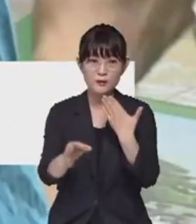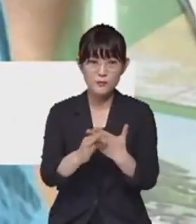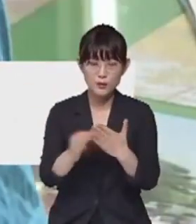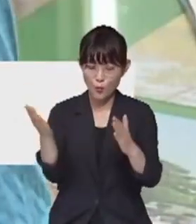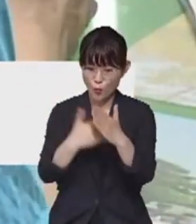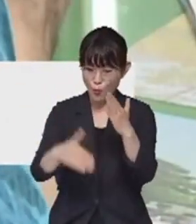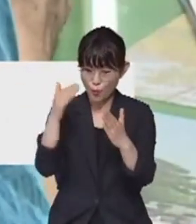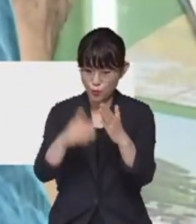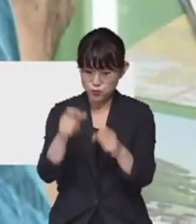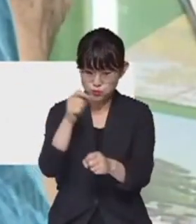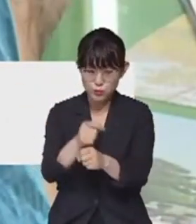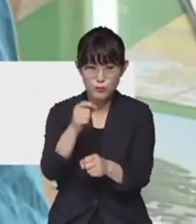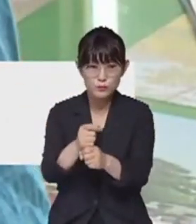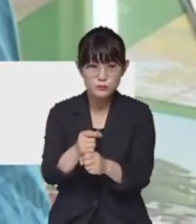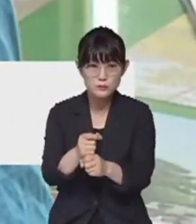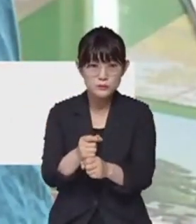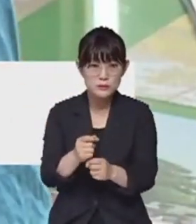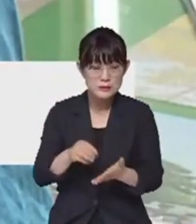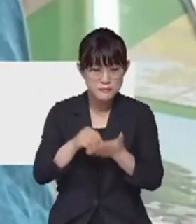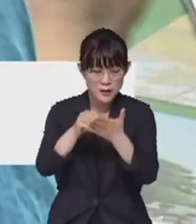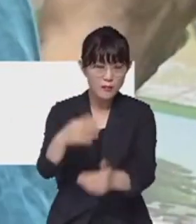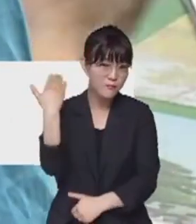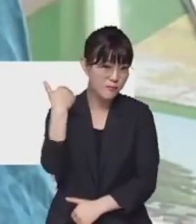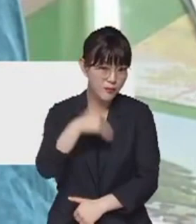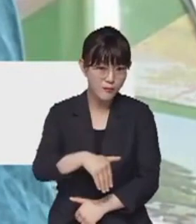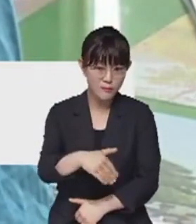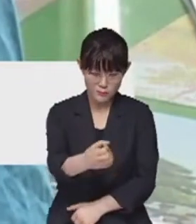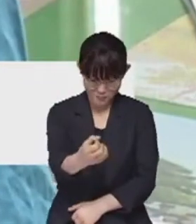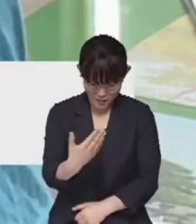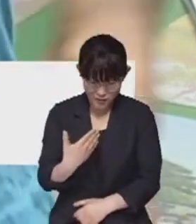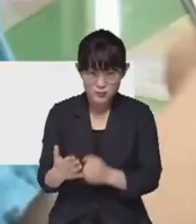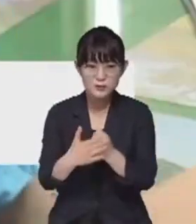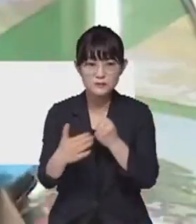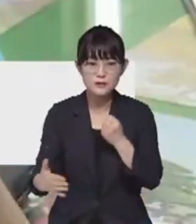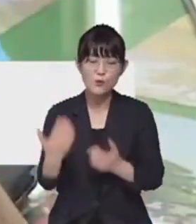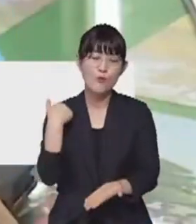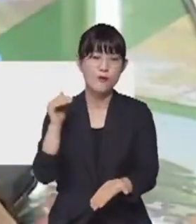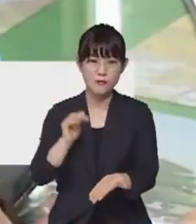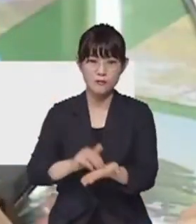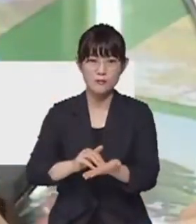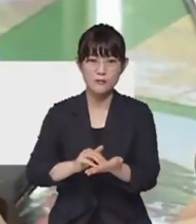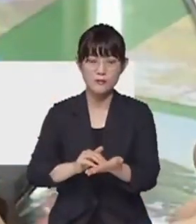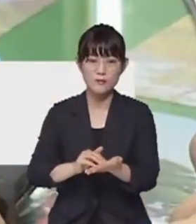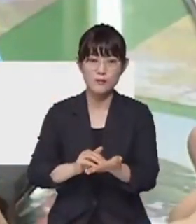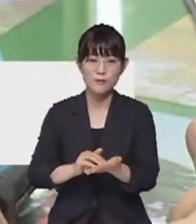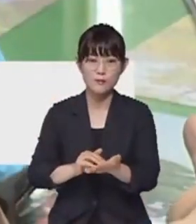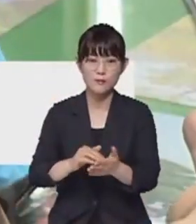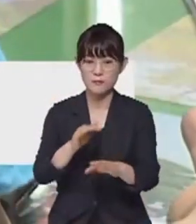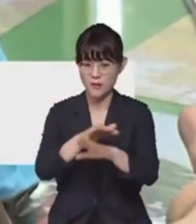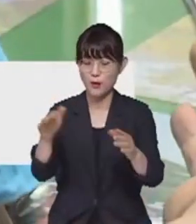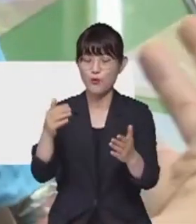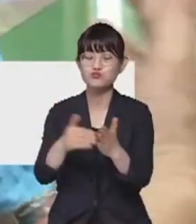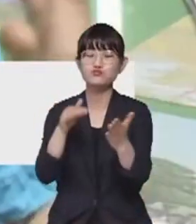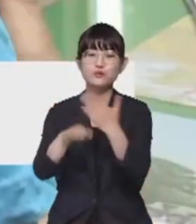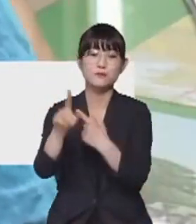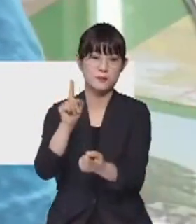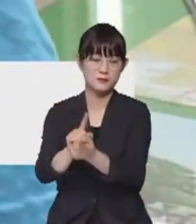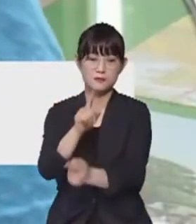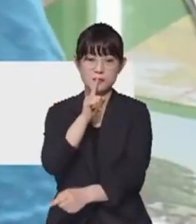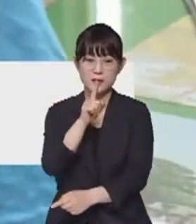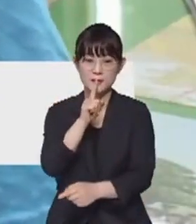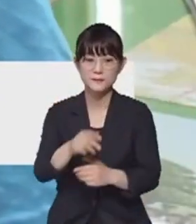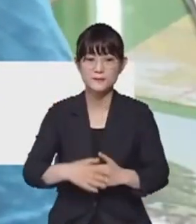그래서 원상 복귀를 해놓고 한 다음에 만나자. 그 여러 번 이제 다른 사람을 통해서 얘기했었거든요.